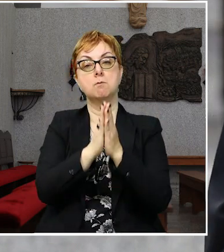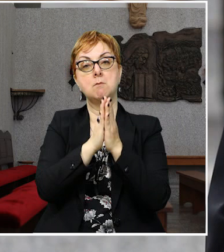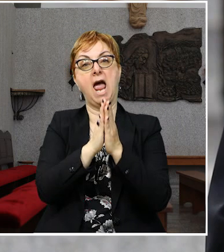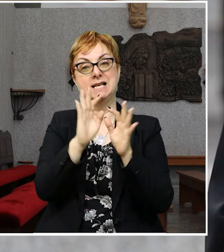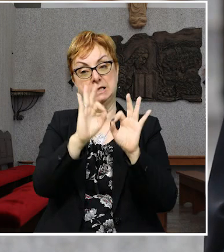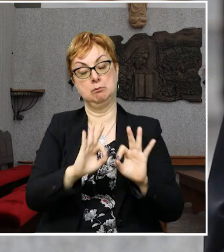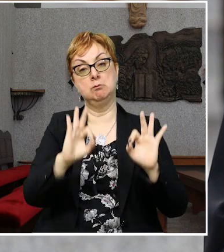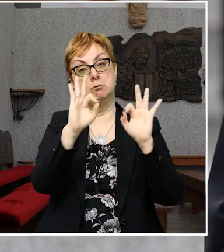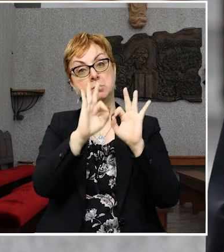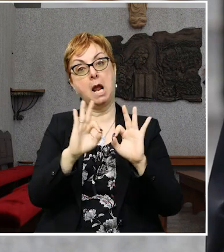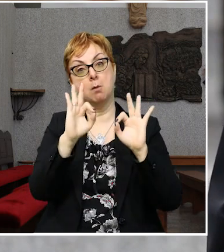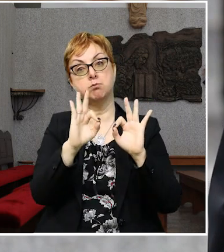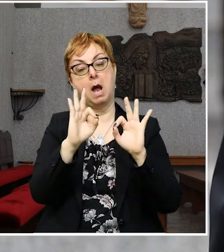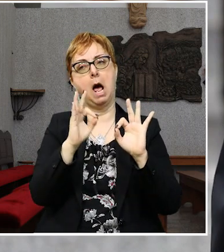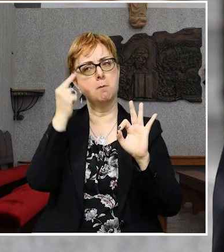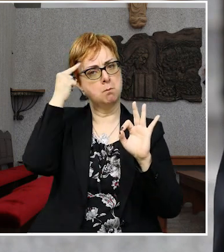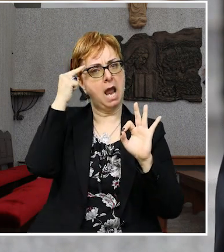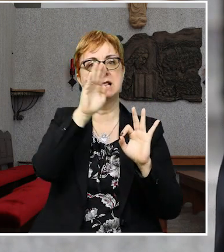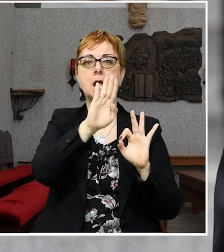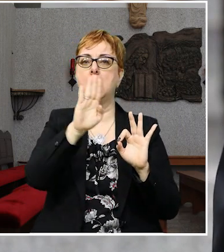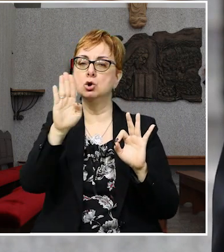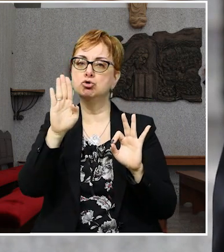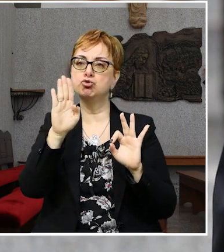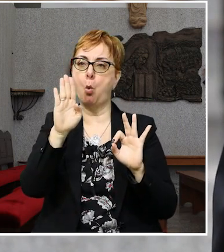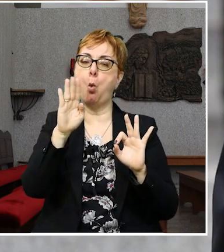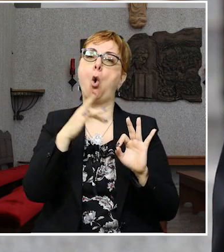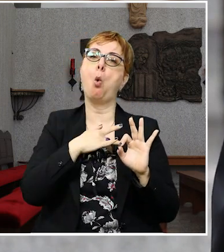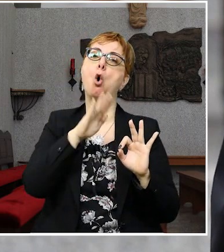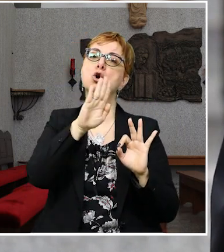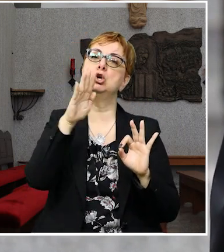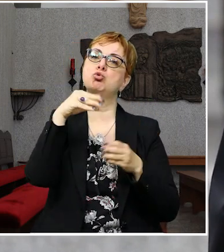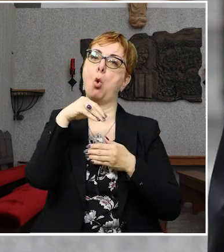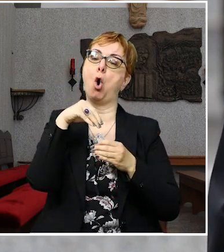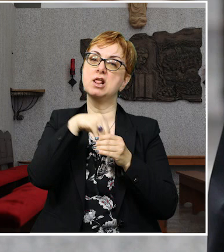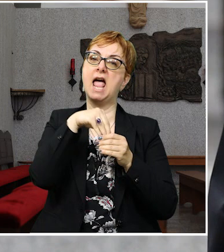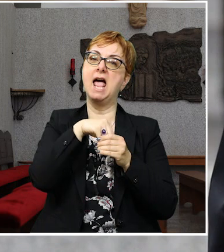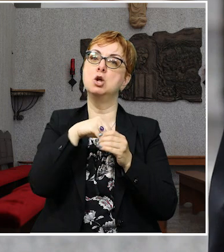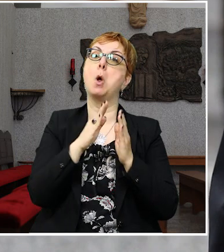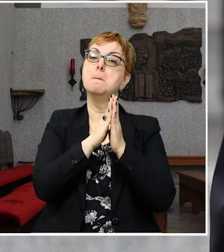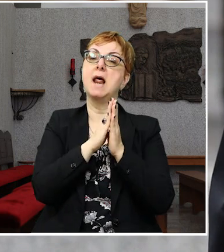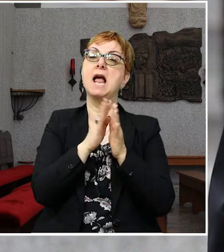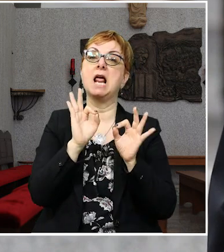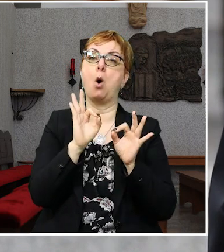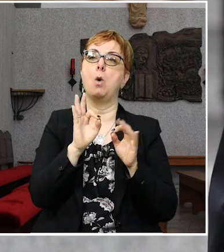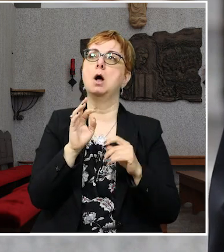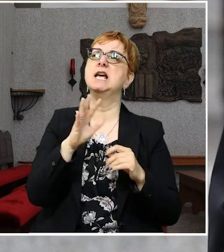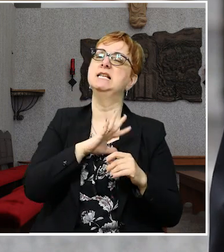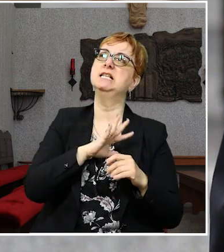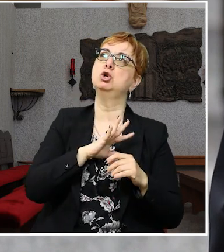Santa Messa, nella sua mente, nel suo cuore, vi è questa preghiera: